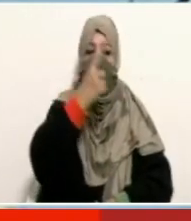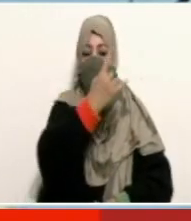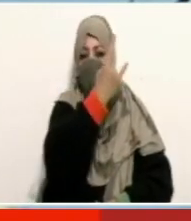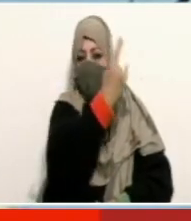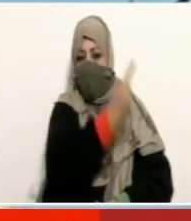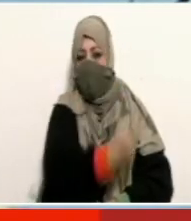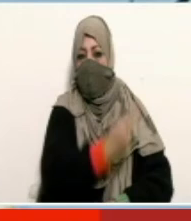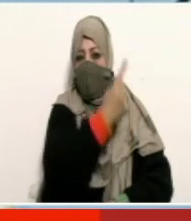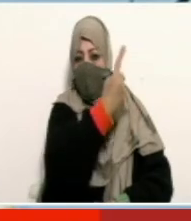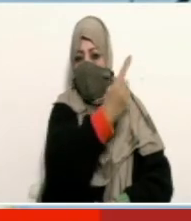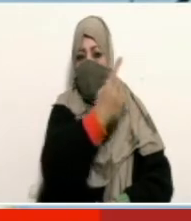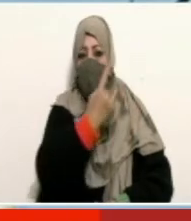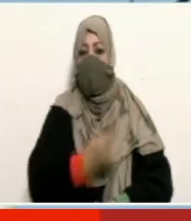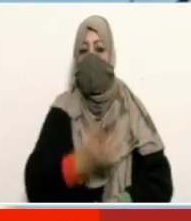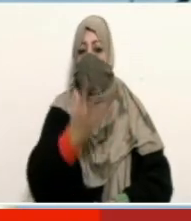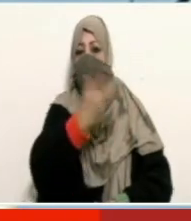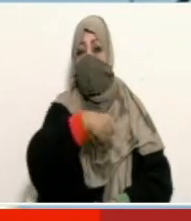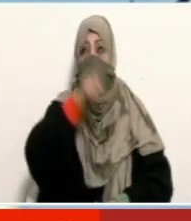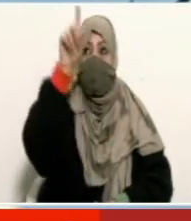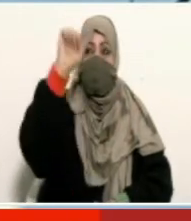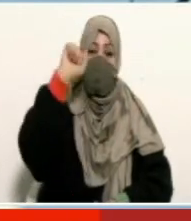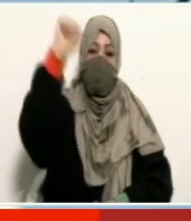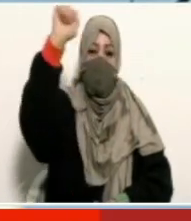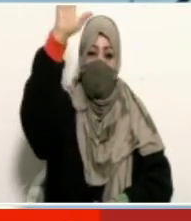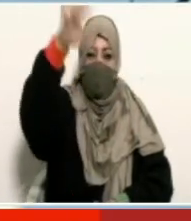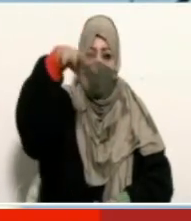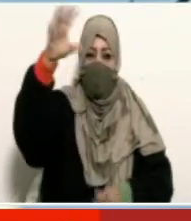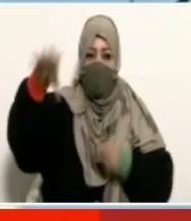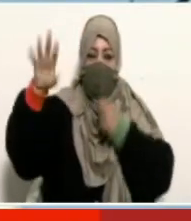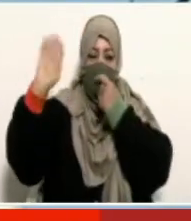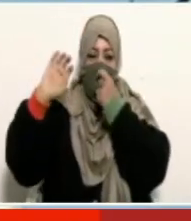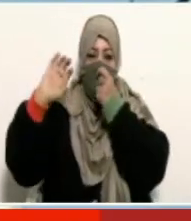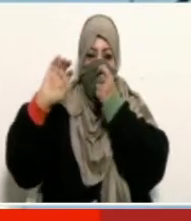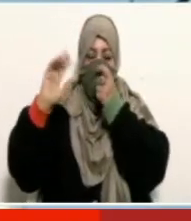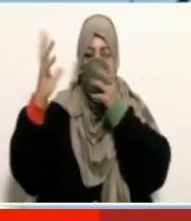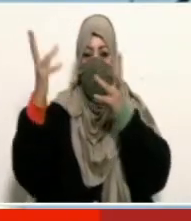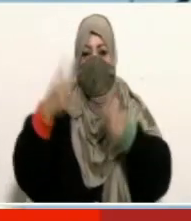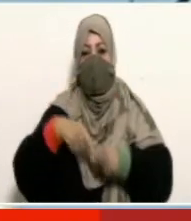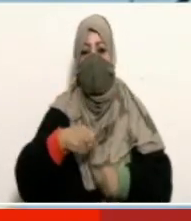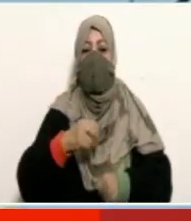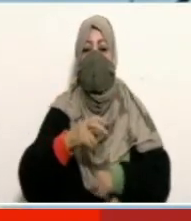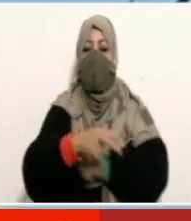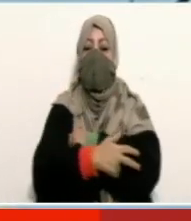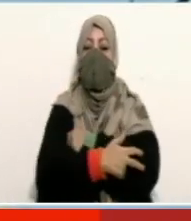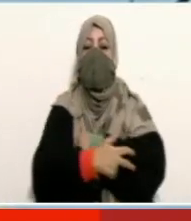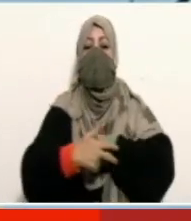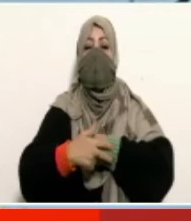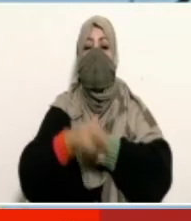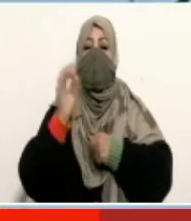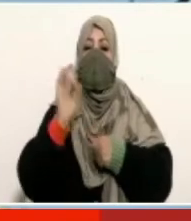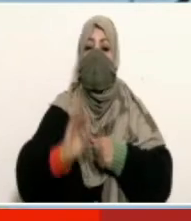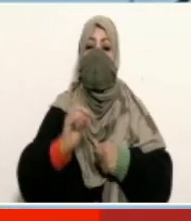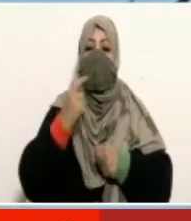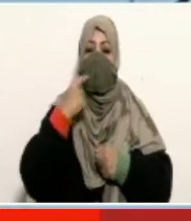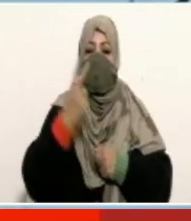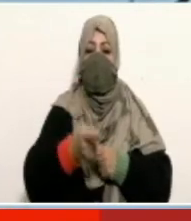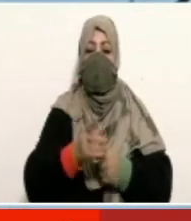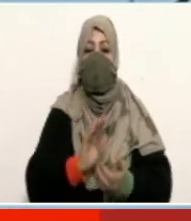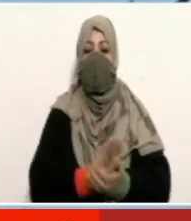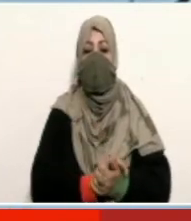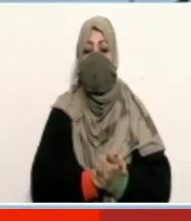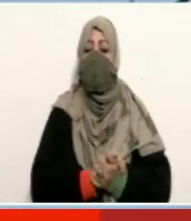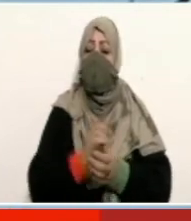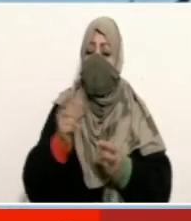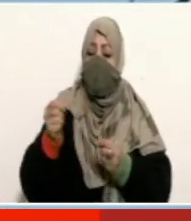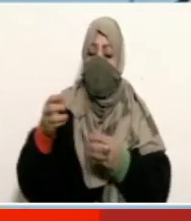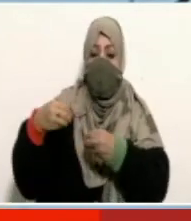يعني العشر، العشر كاملا، فيخرج من الثمن الذي باعه به او القيمه اذا كان هو ادخره واراد